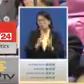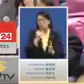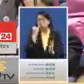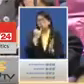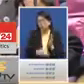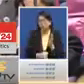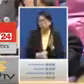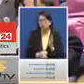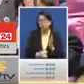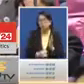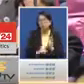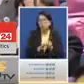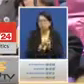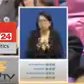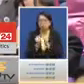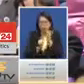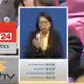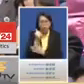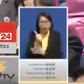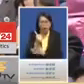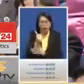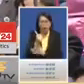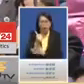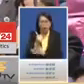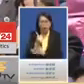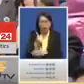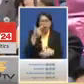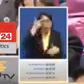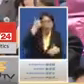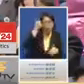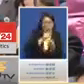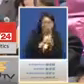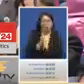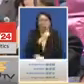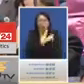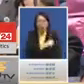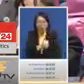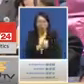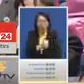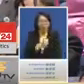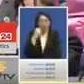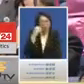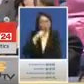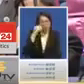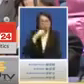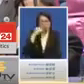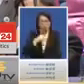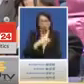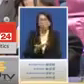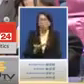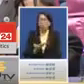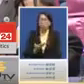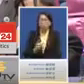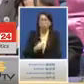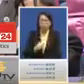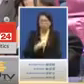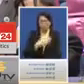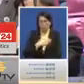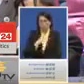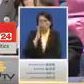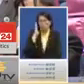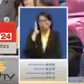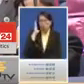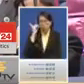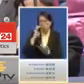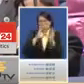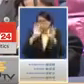ถูกดำรับรองเป็นขาวครั้งแล้วครั้งเล่าท่านเชื่อไหมว่าถ้าพรุ่งนี้ผมตั้งกระทู้ในโซเ